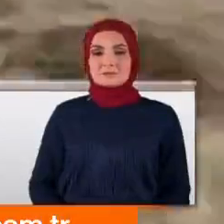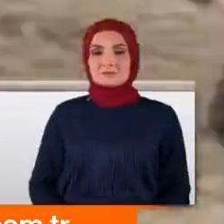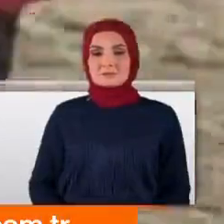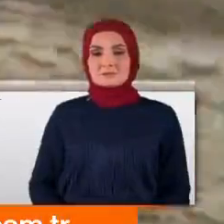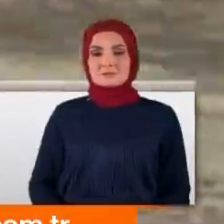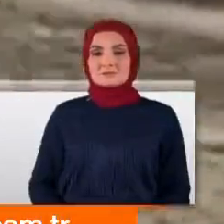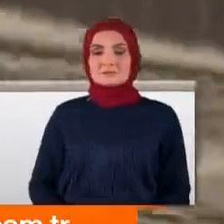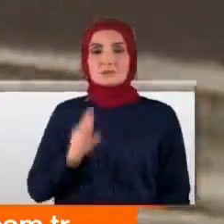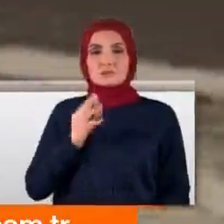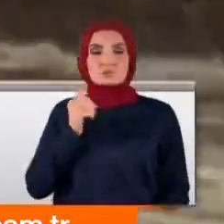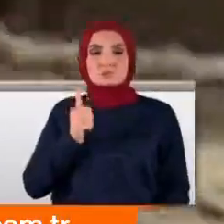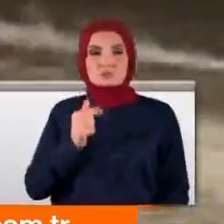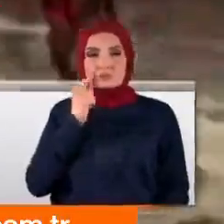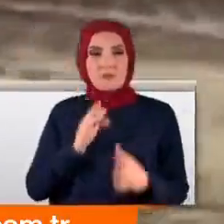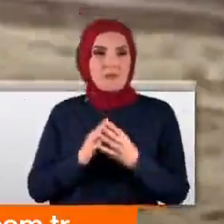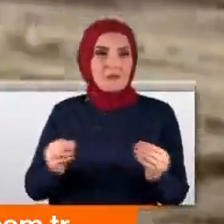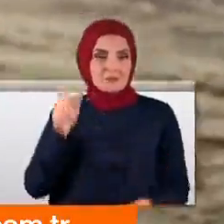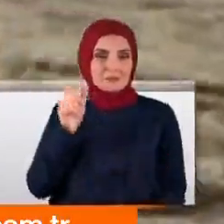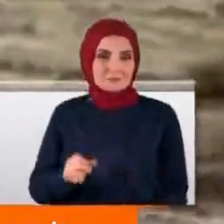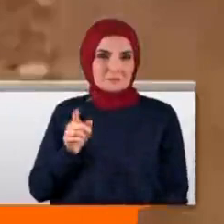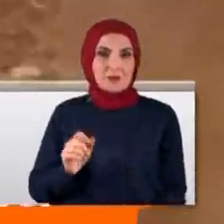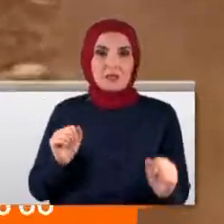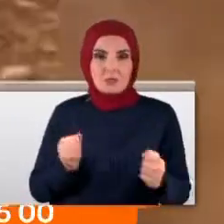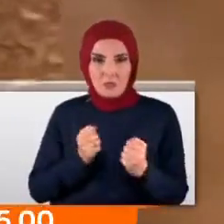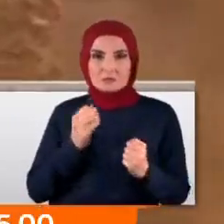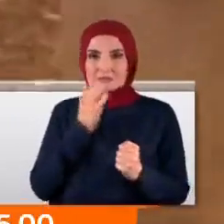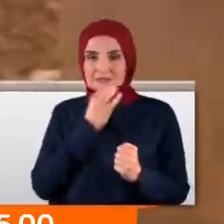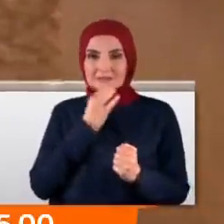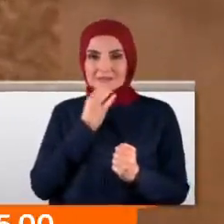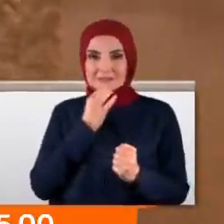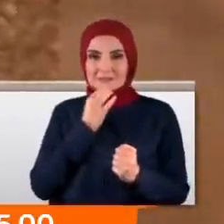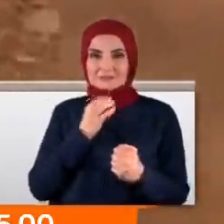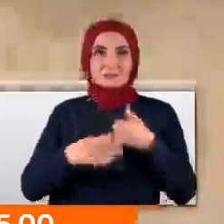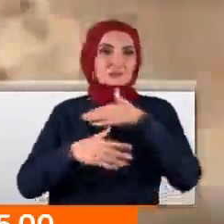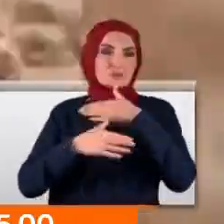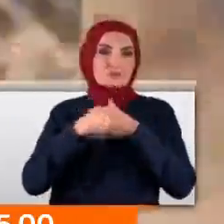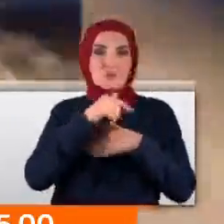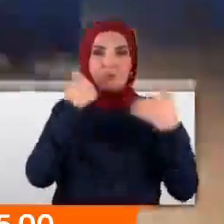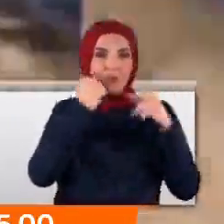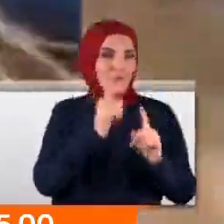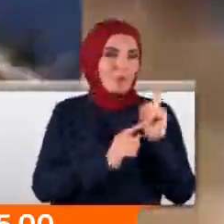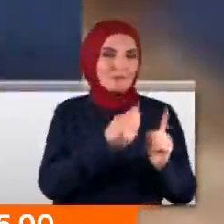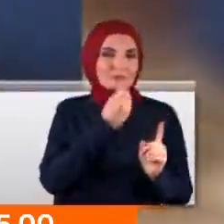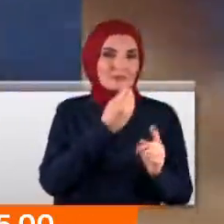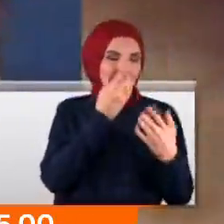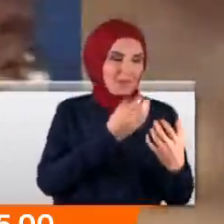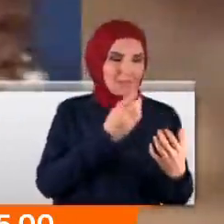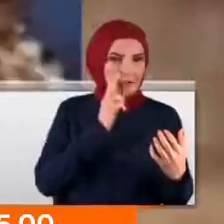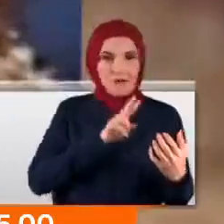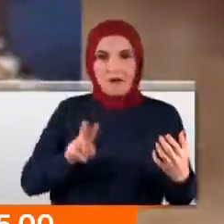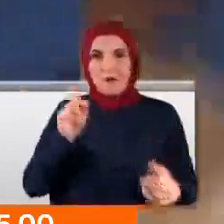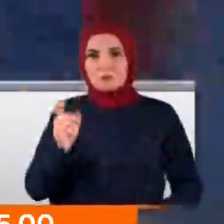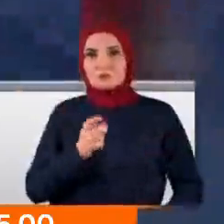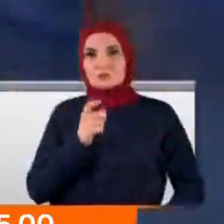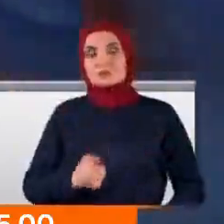3 gündür kayıptı donmak üzereyken koyunlarını otlatan Çoban tarafından bulundu Kimsin sen Tüccar